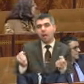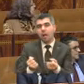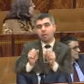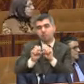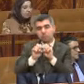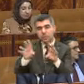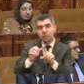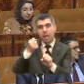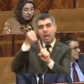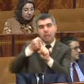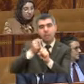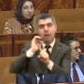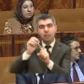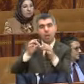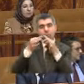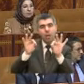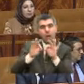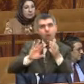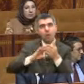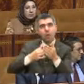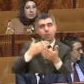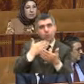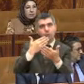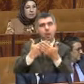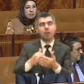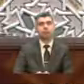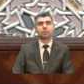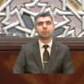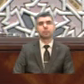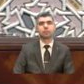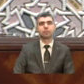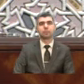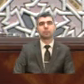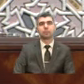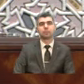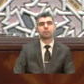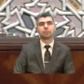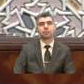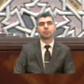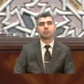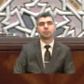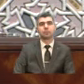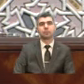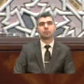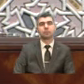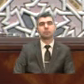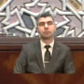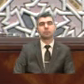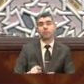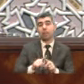تقوم بالدور المنوطة بها على الوجه المطلوب، وشكرا لكم الحق في الرد. تفضلوا السيد الوزير في إطار